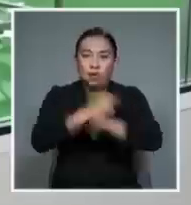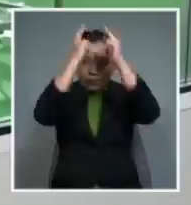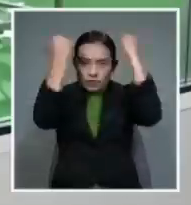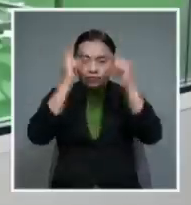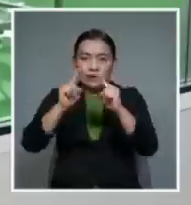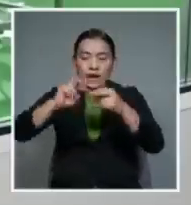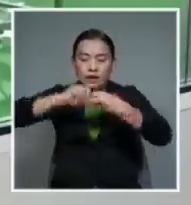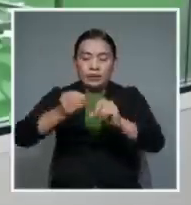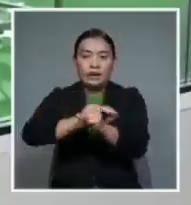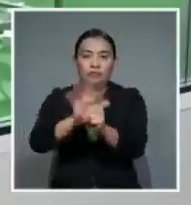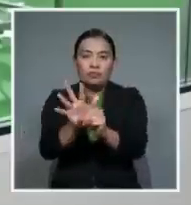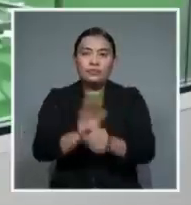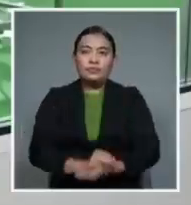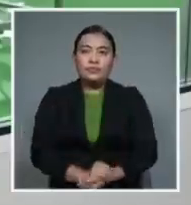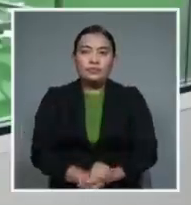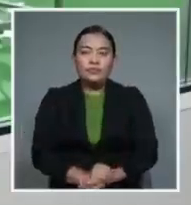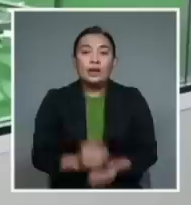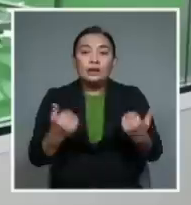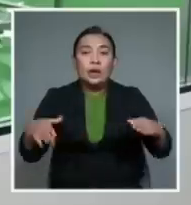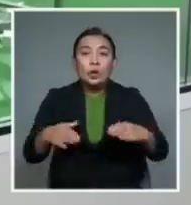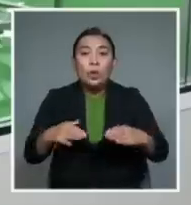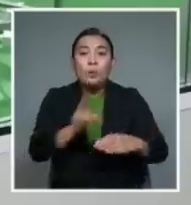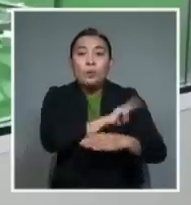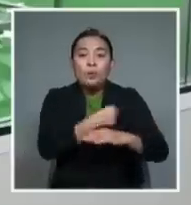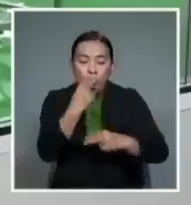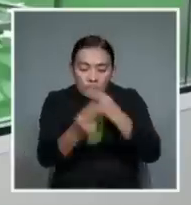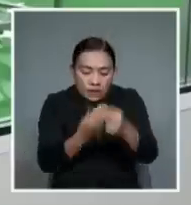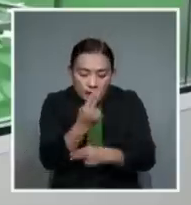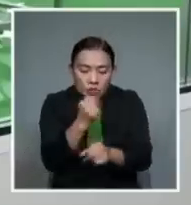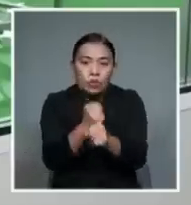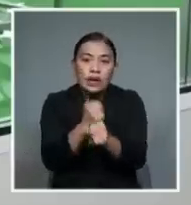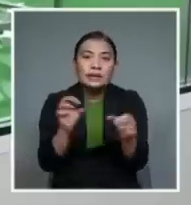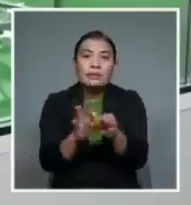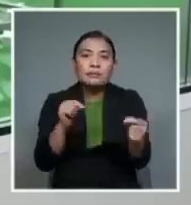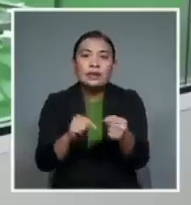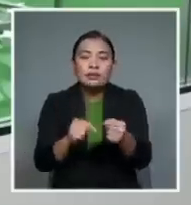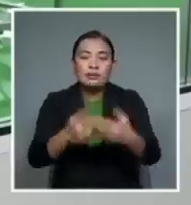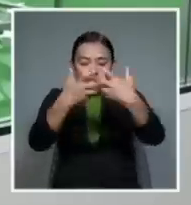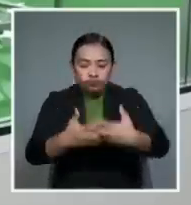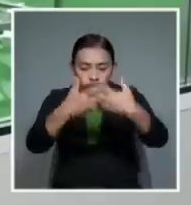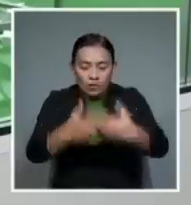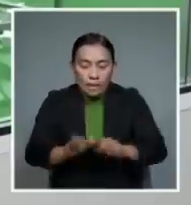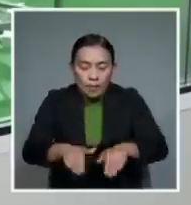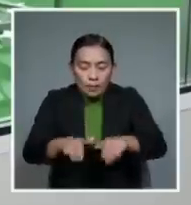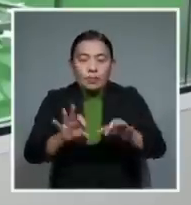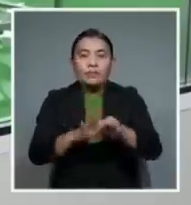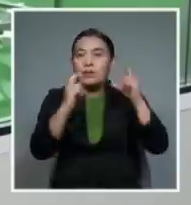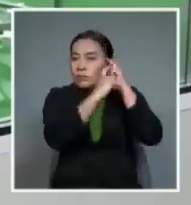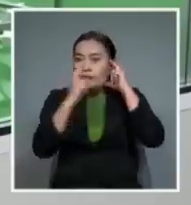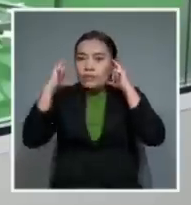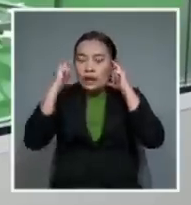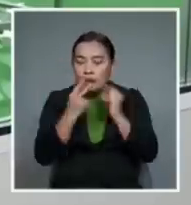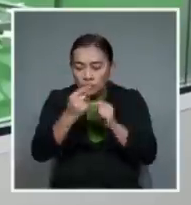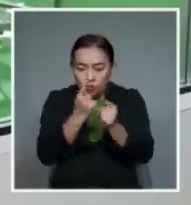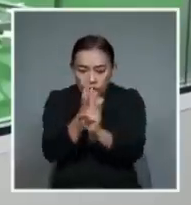ด-19 ขณะเดียวกันค่ะก็ได้พาทีมแพทย์เยี่ยมชมกระบวนการผลิตหน้ากากอนามัยนะคะซึ่งเป็นระบบอัตโนมัติทุกขั้นตอน